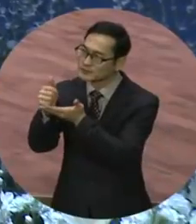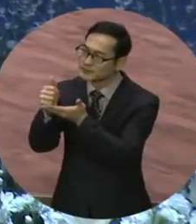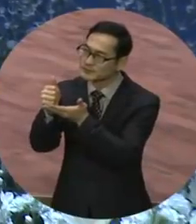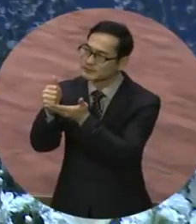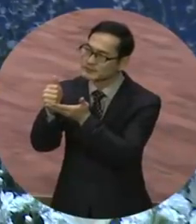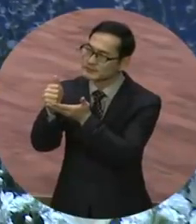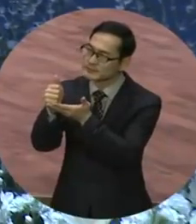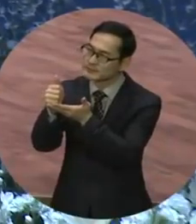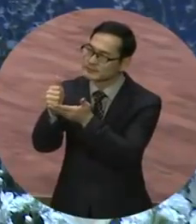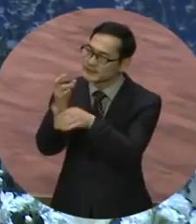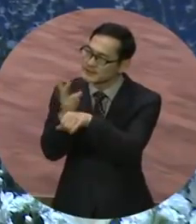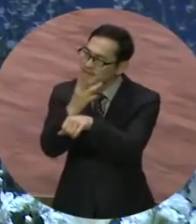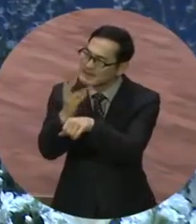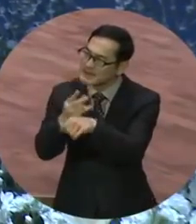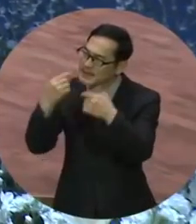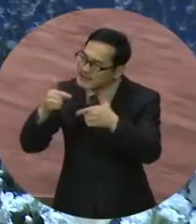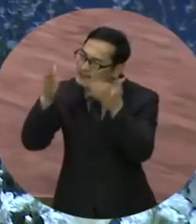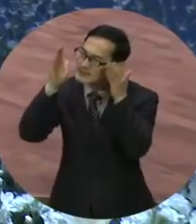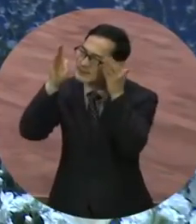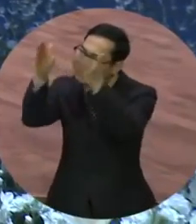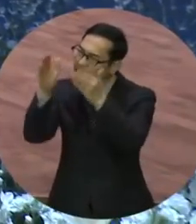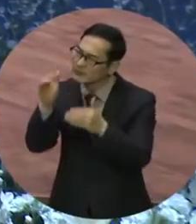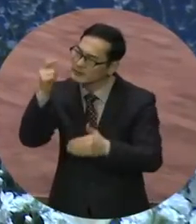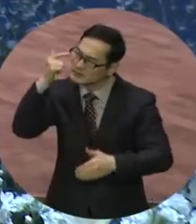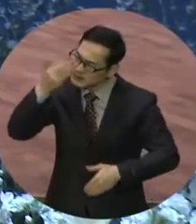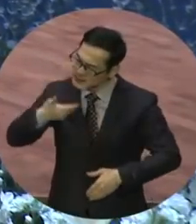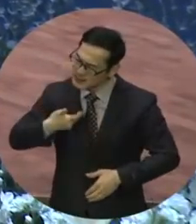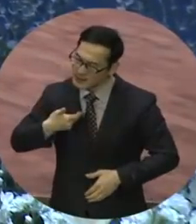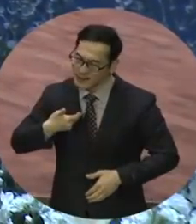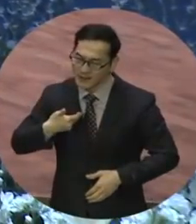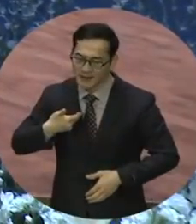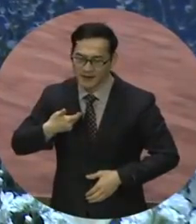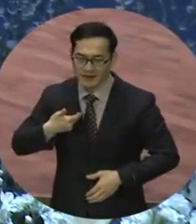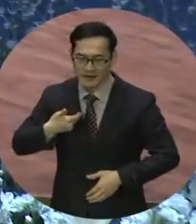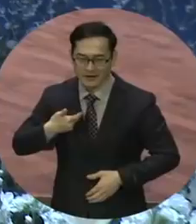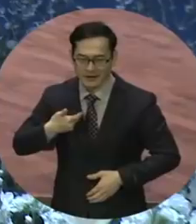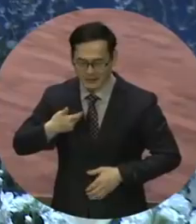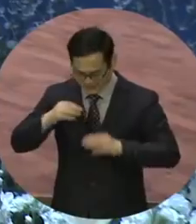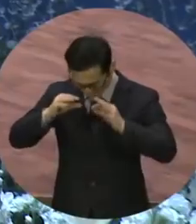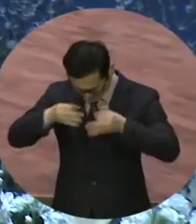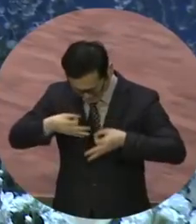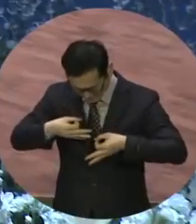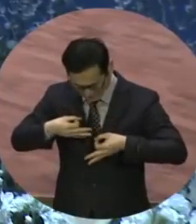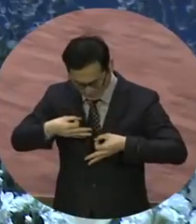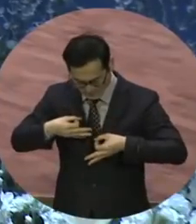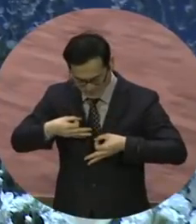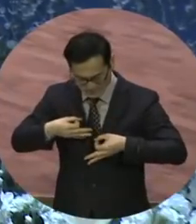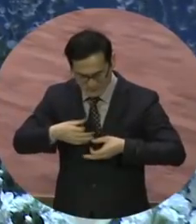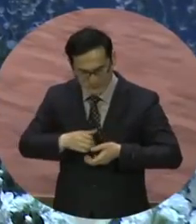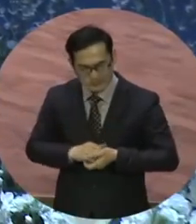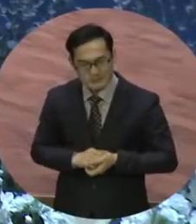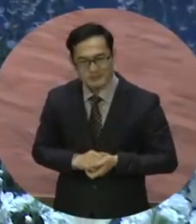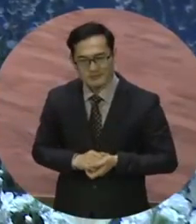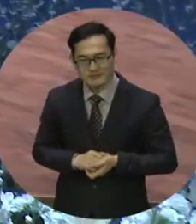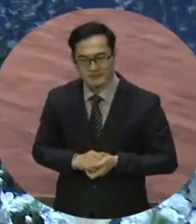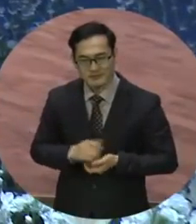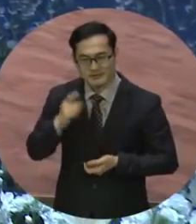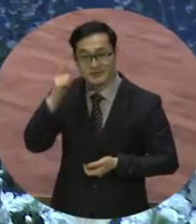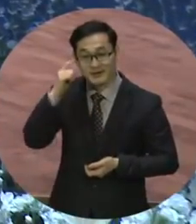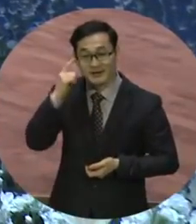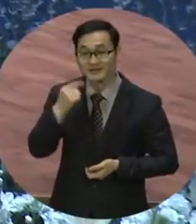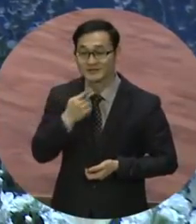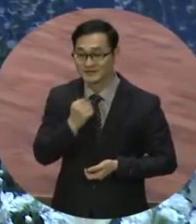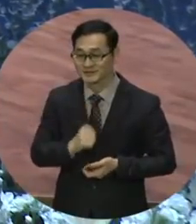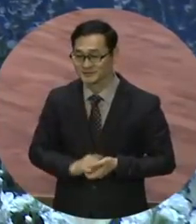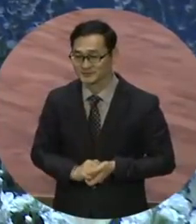향한 24시가 되어 있느냐? 주님을 향한 24시 아니 다른 것이 뭐냐? 늘